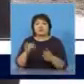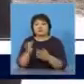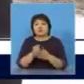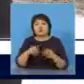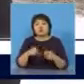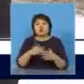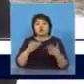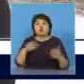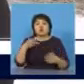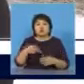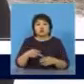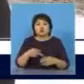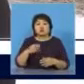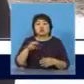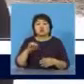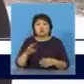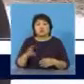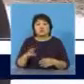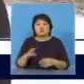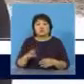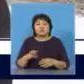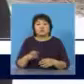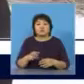материалов более 2000 тонн.